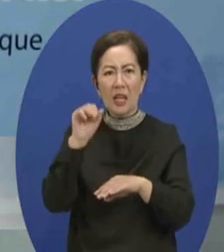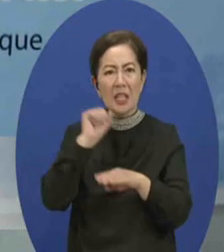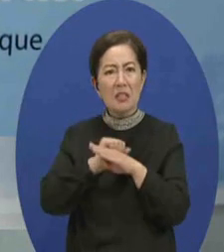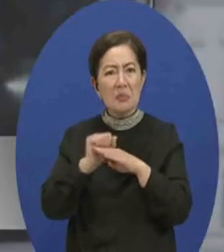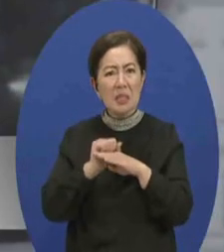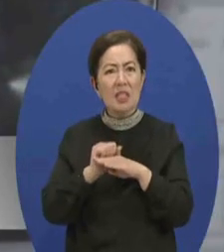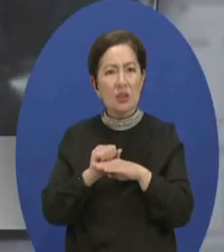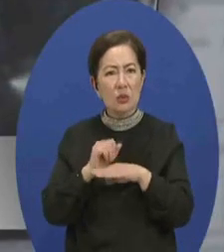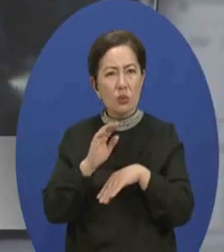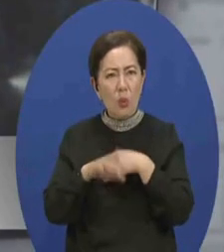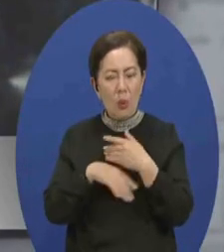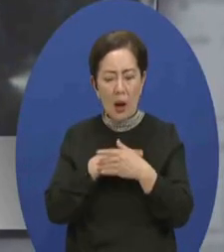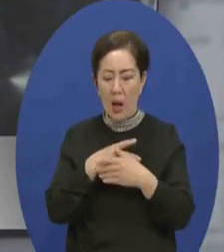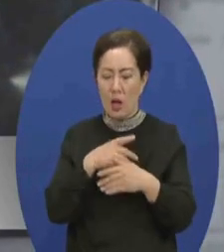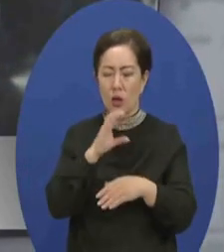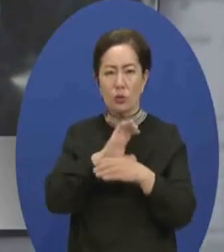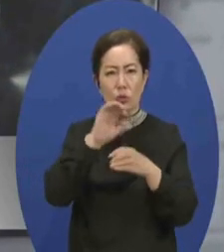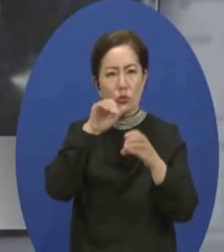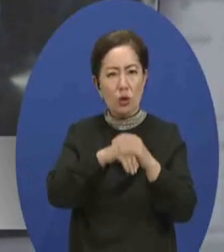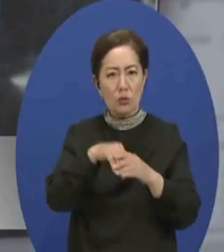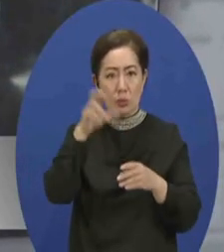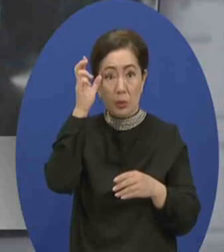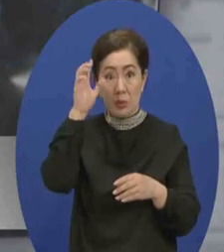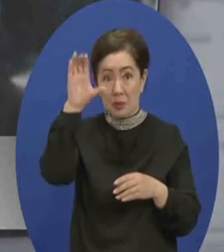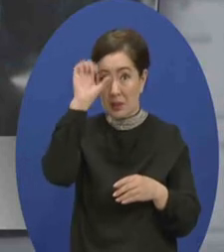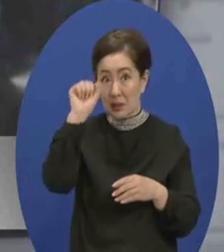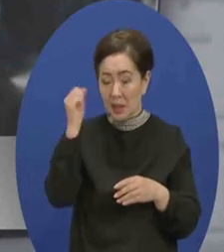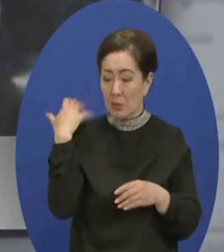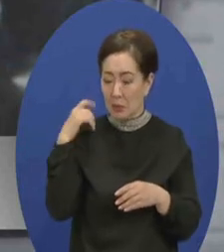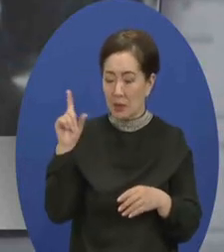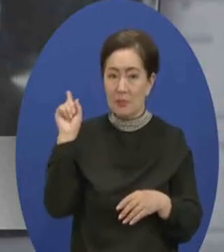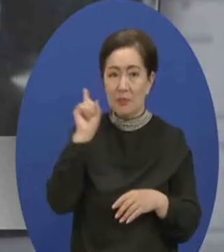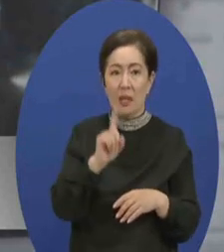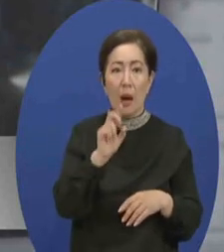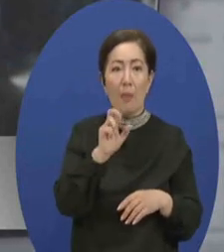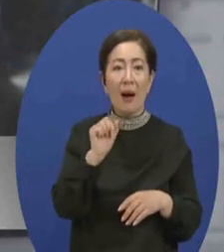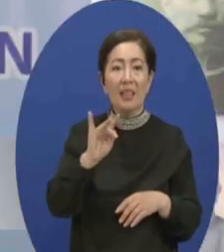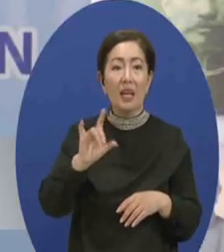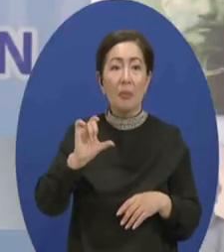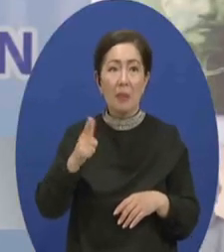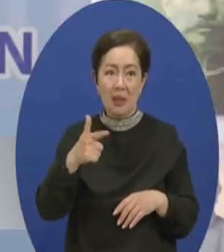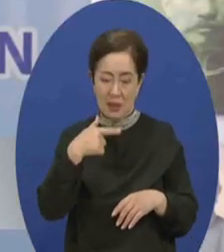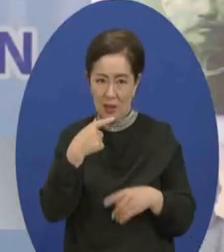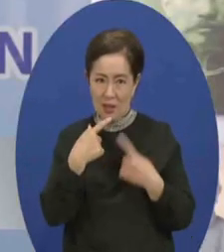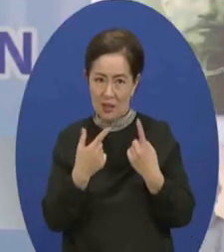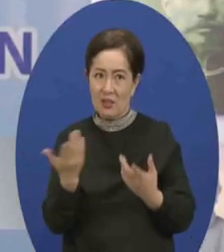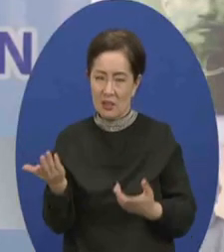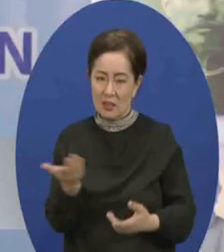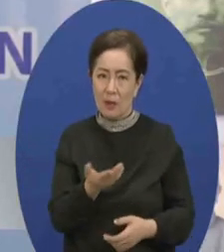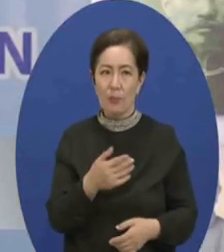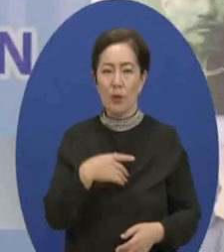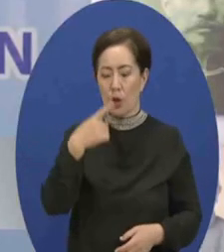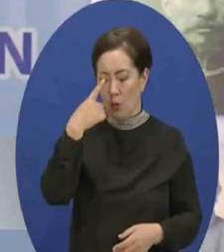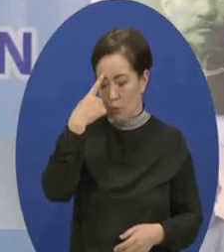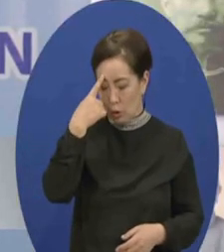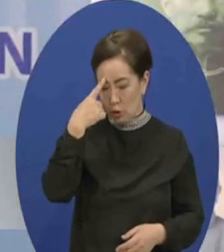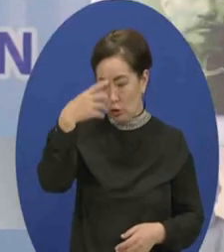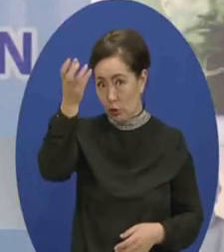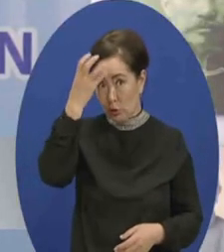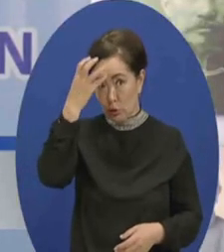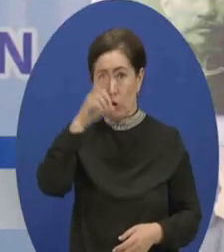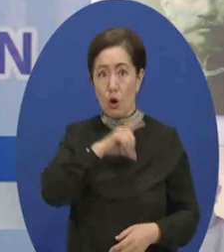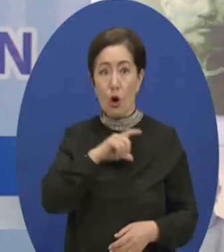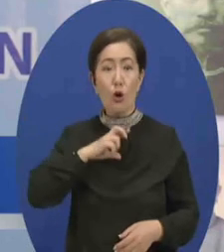байсныг 90 гаруй жилийн дараа очиж танилцсан боловсролын сайд асан Баатар Үлэг ингэж ярьлаа. Монголын төр засаг боломж нь л